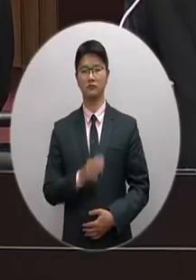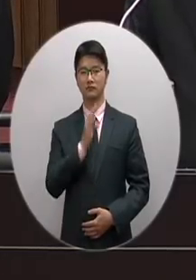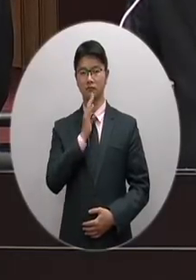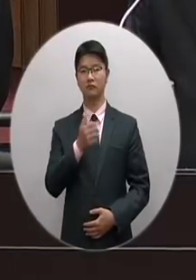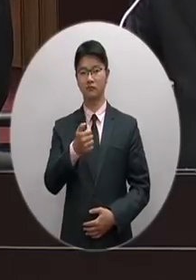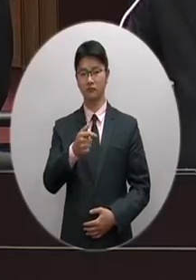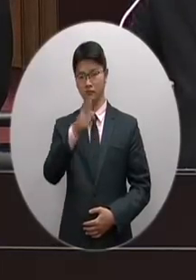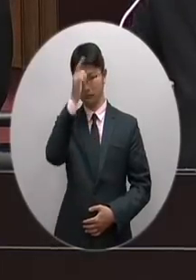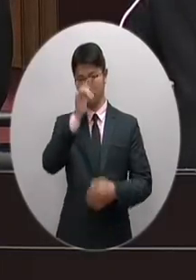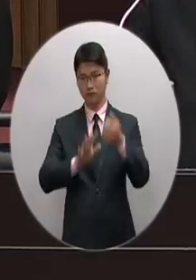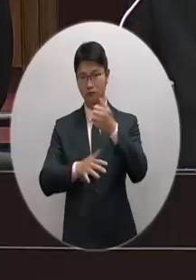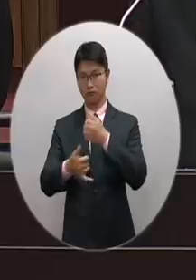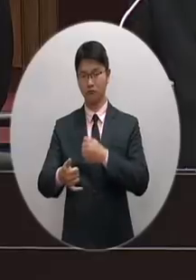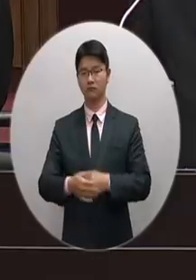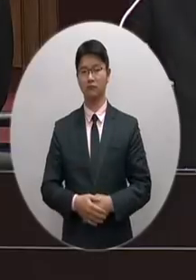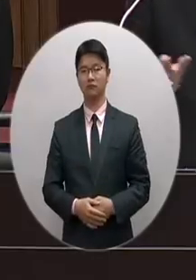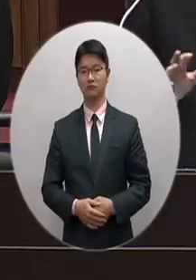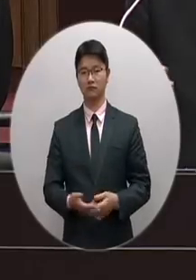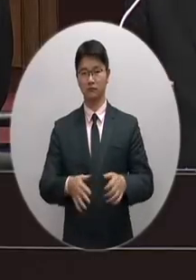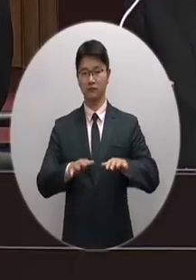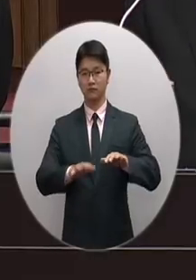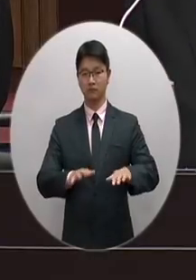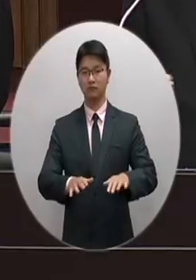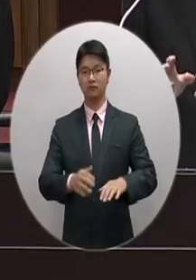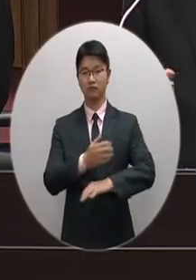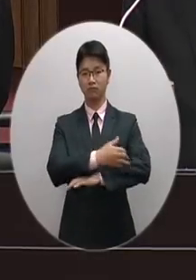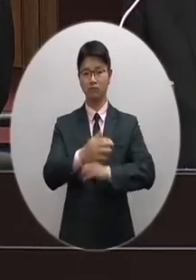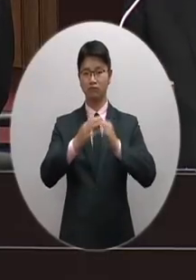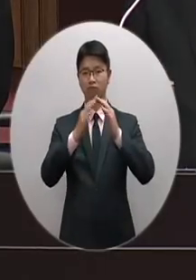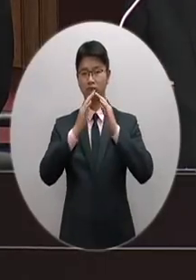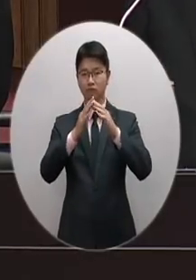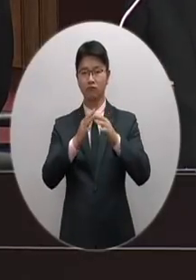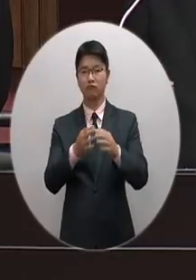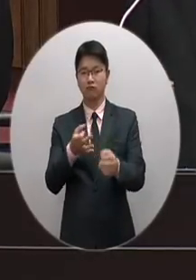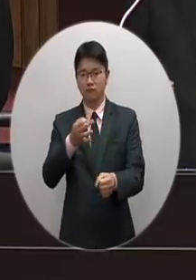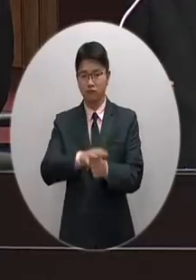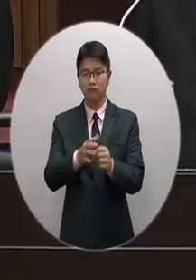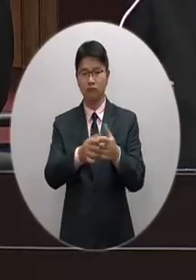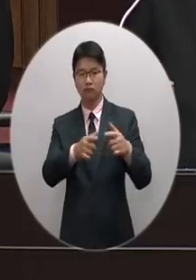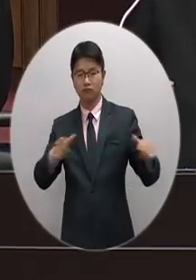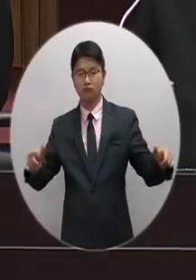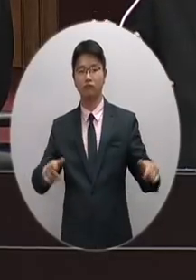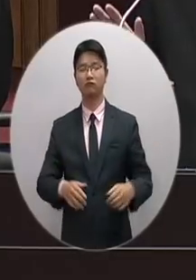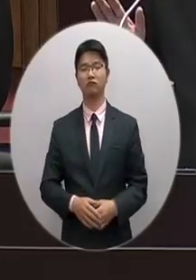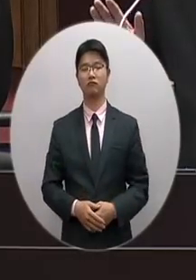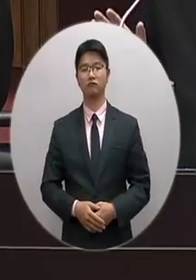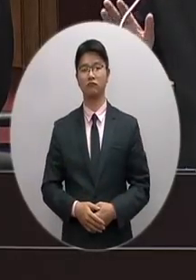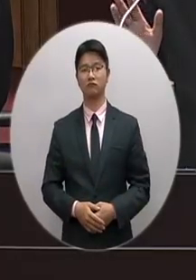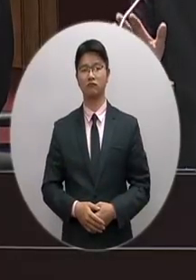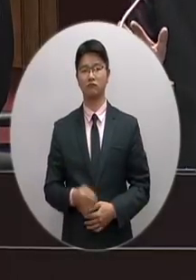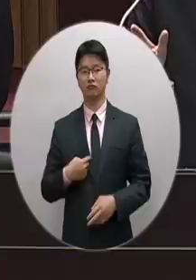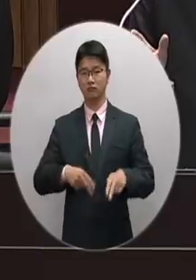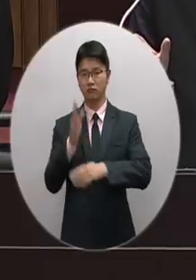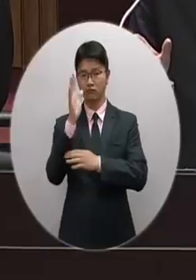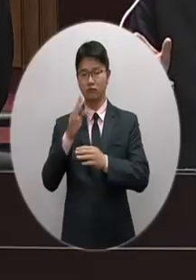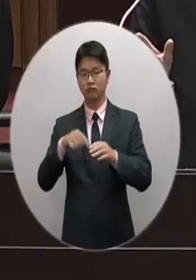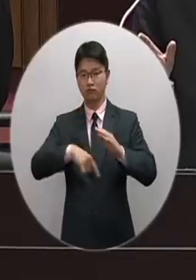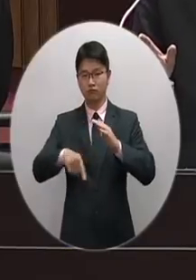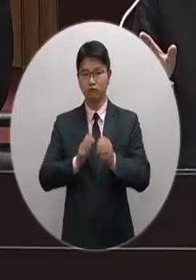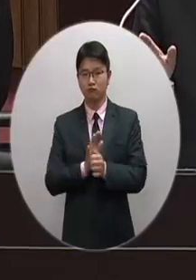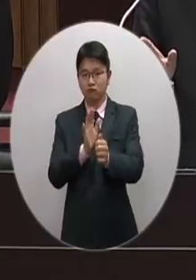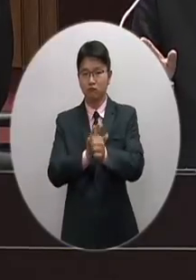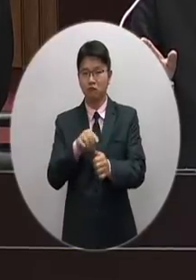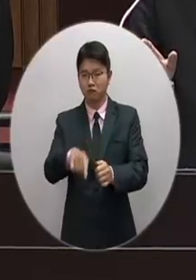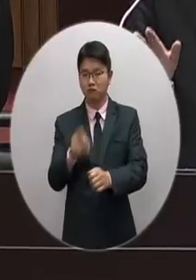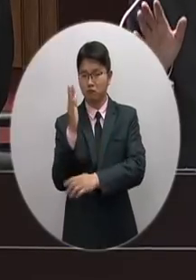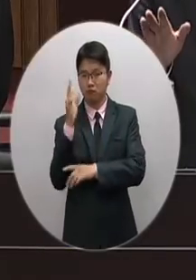是，感谢黄委员。这个目前的确各县市有不同的补助方法啦，那行政院在推动这项政策的时